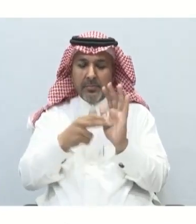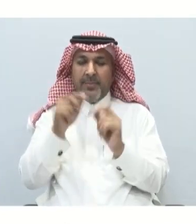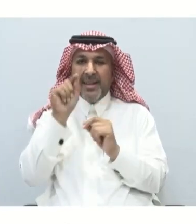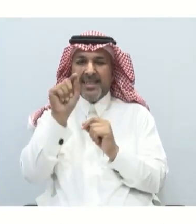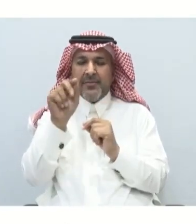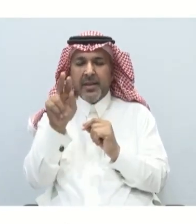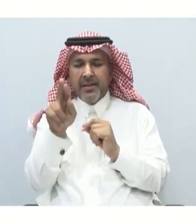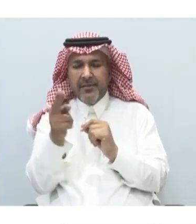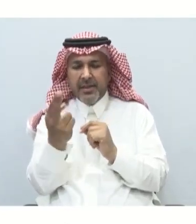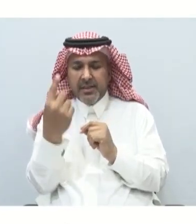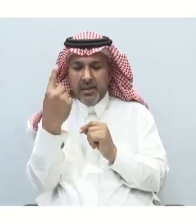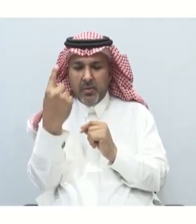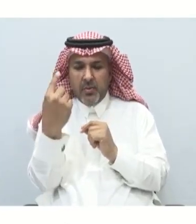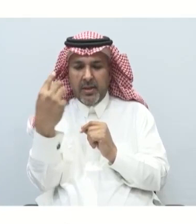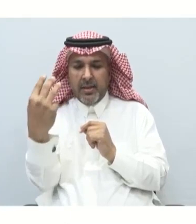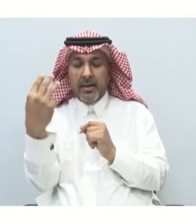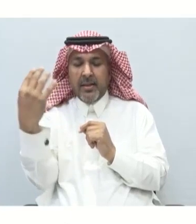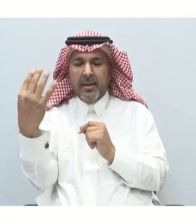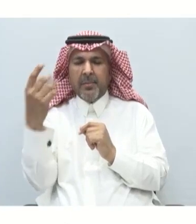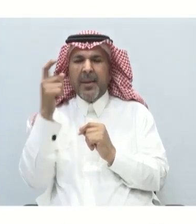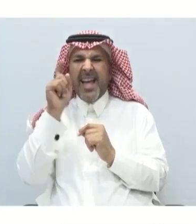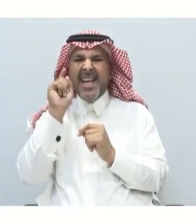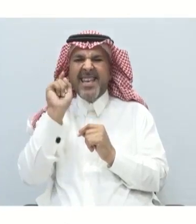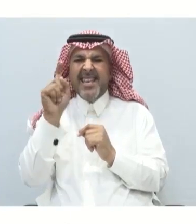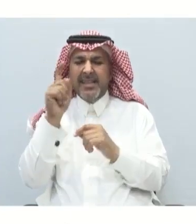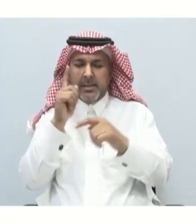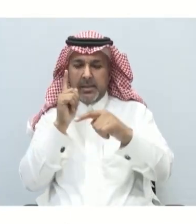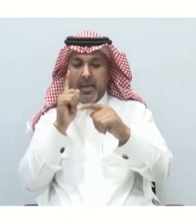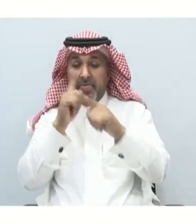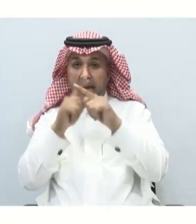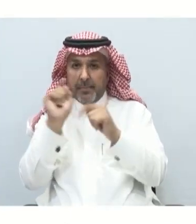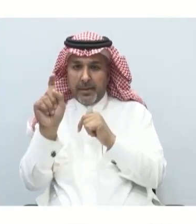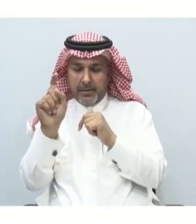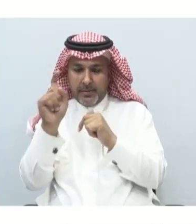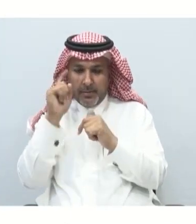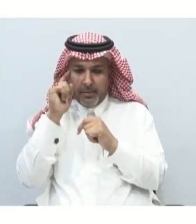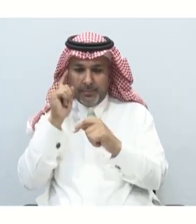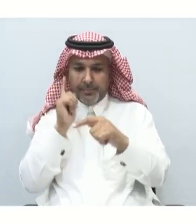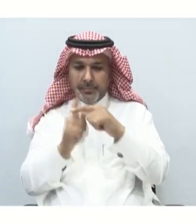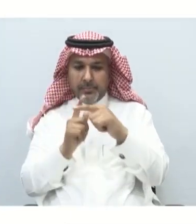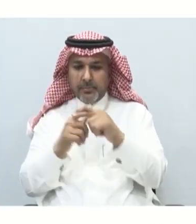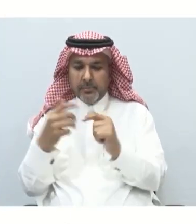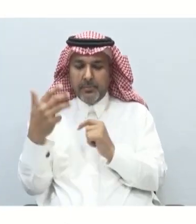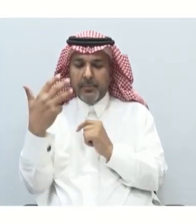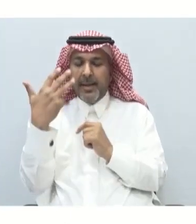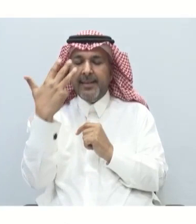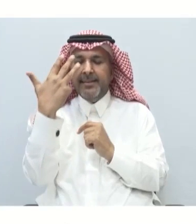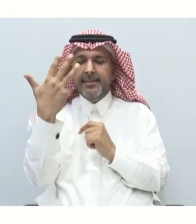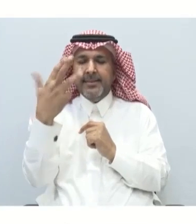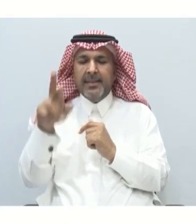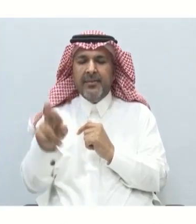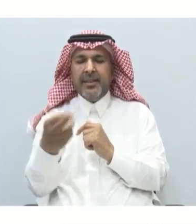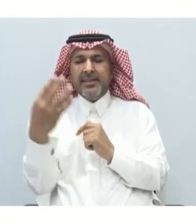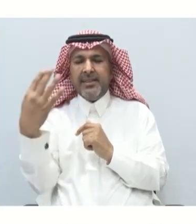طبعا كميه الانتاج هي اكس الان كميه الانتاج هي اكس والتكلفه هي واي بهذا